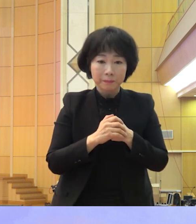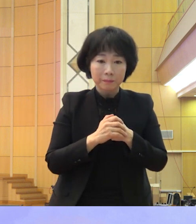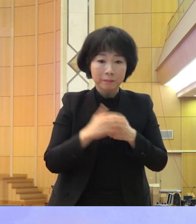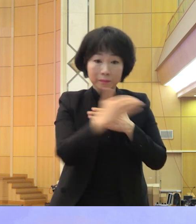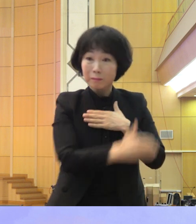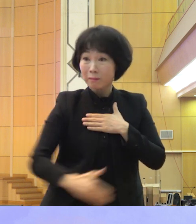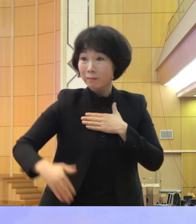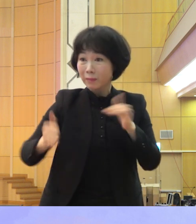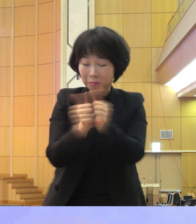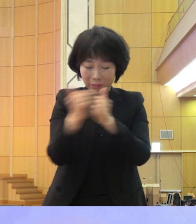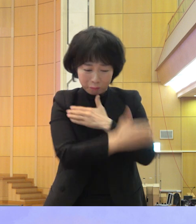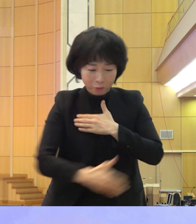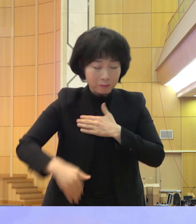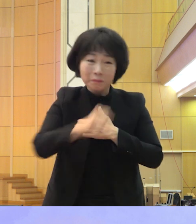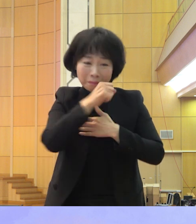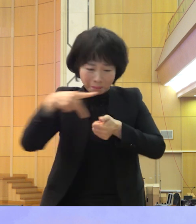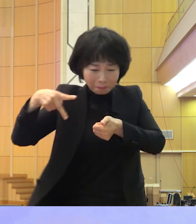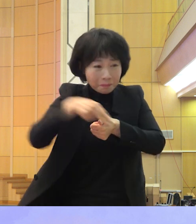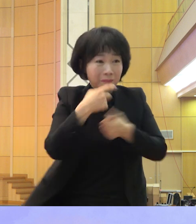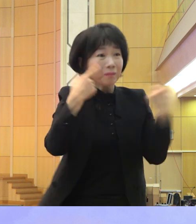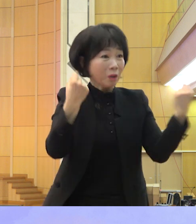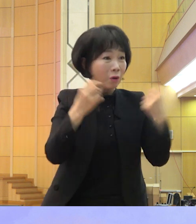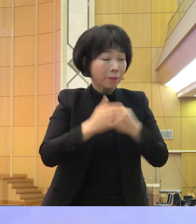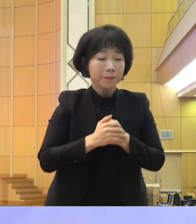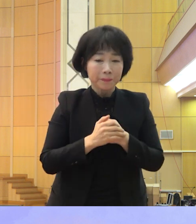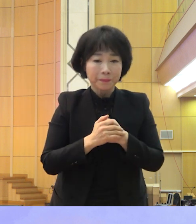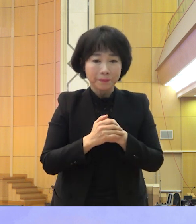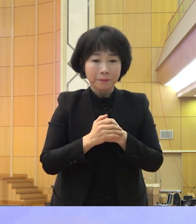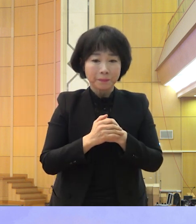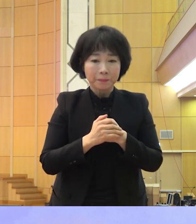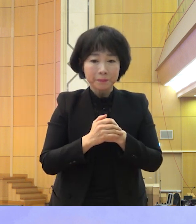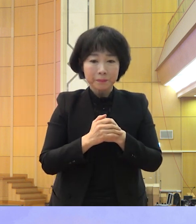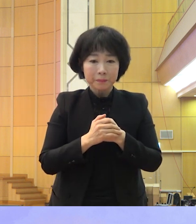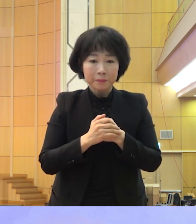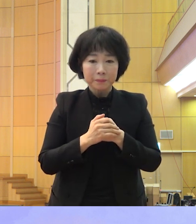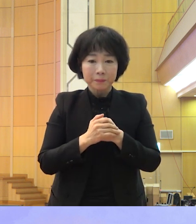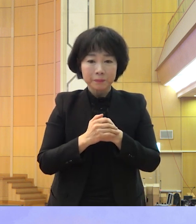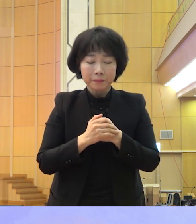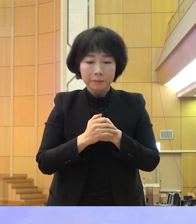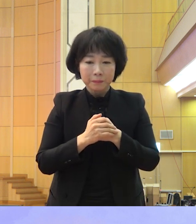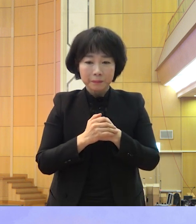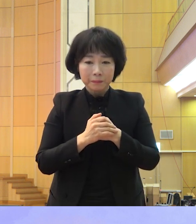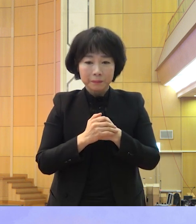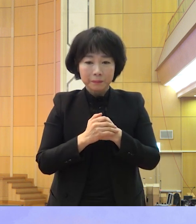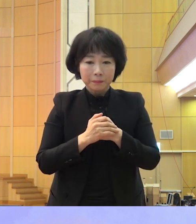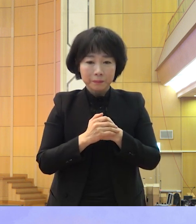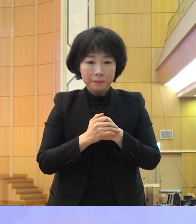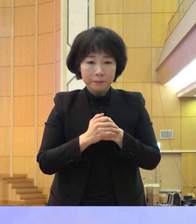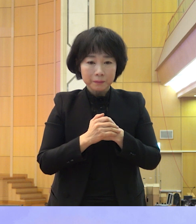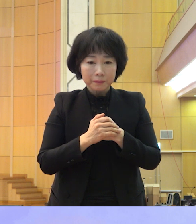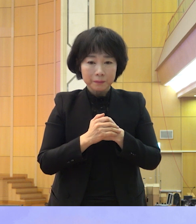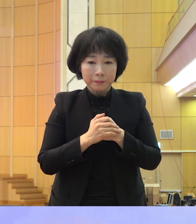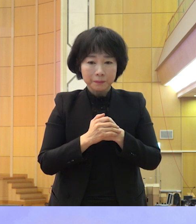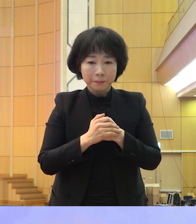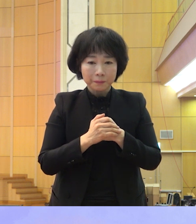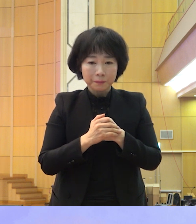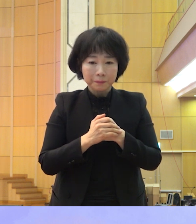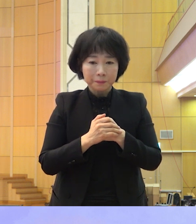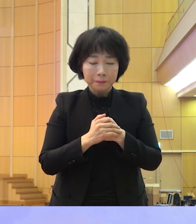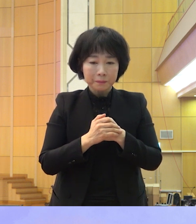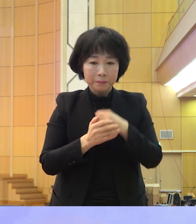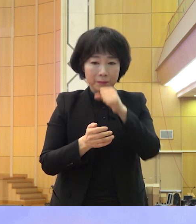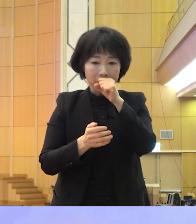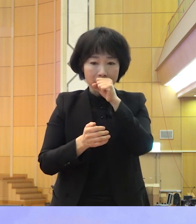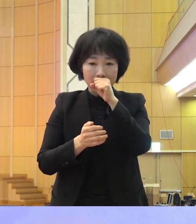포피를 베는 거잖아요. 소위 포경수술하는 거잖아요. 그래서 표면적 육신의 할례가